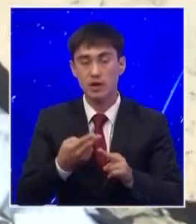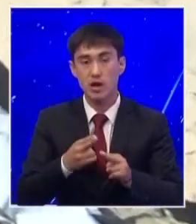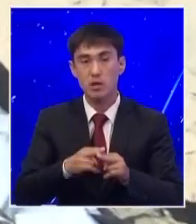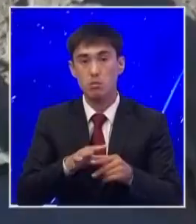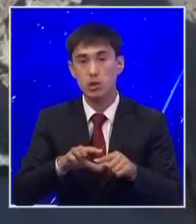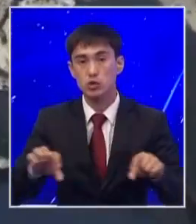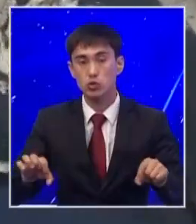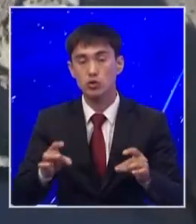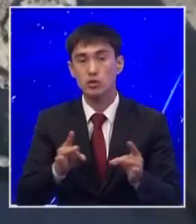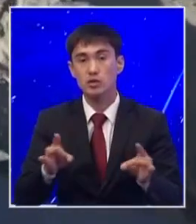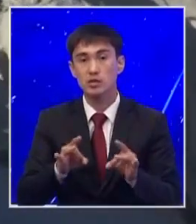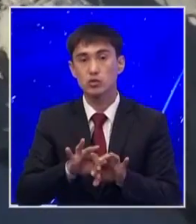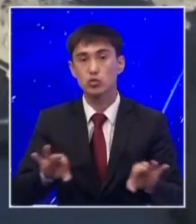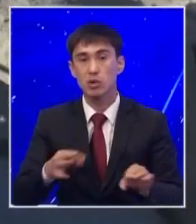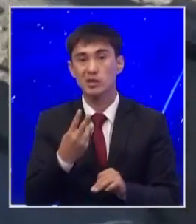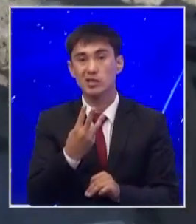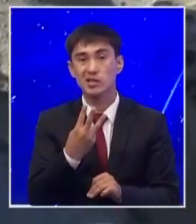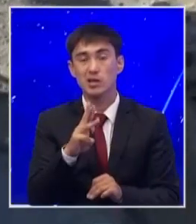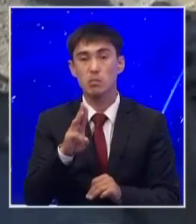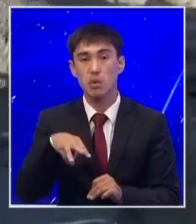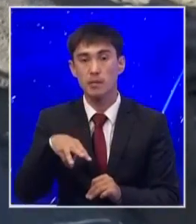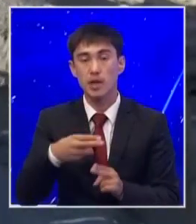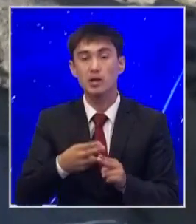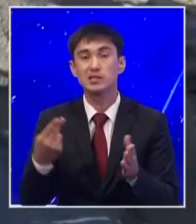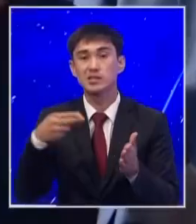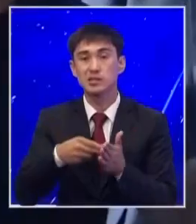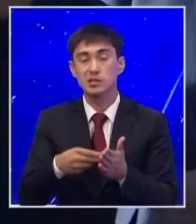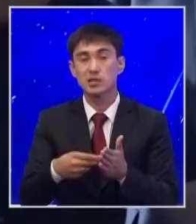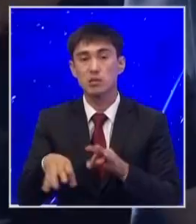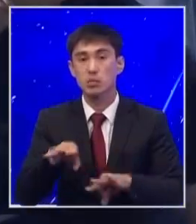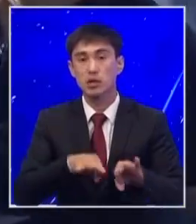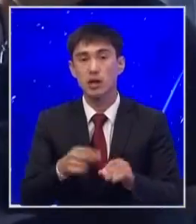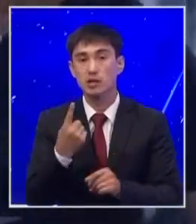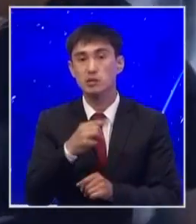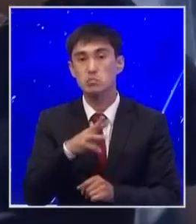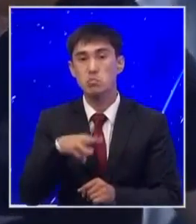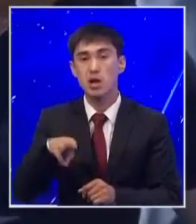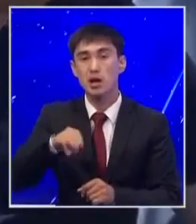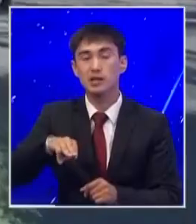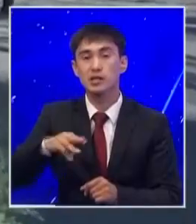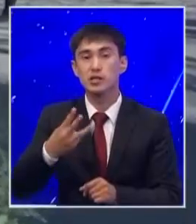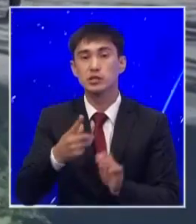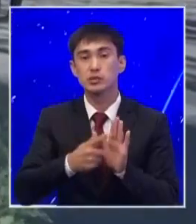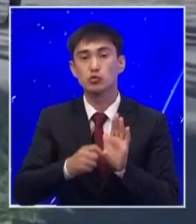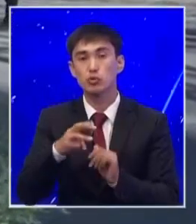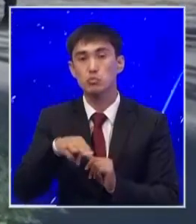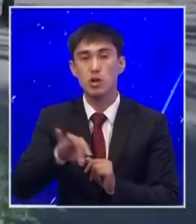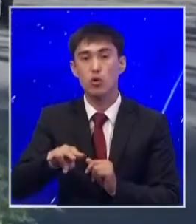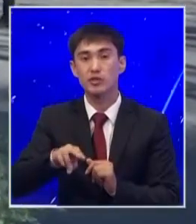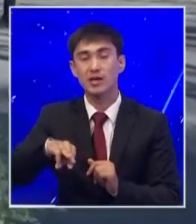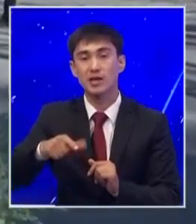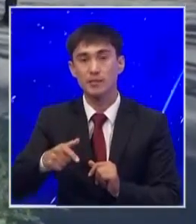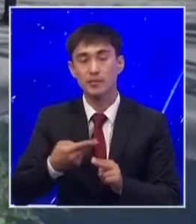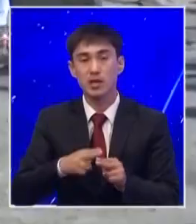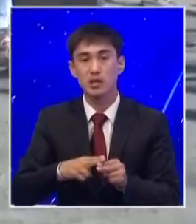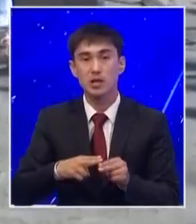Протяженность трубопровода составляет порядка 3 километров, а стоимость проекта – более 1 миллиарда 700 миллионов тенге. На объекте работают